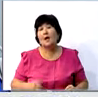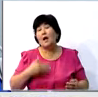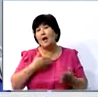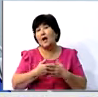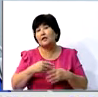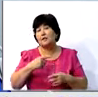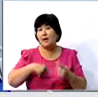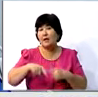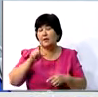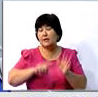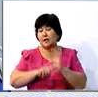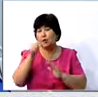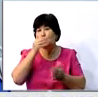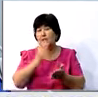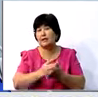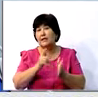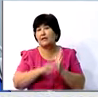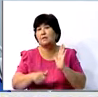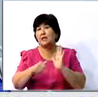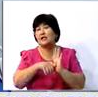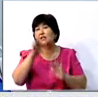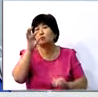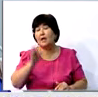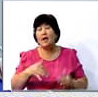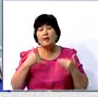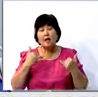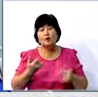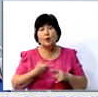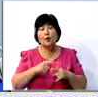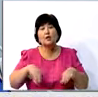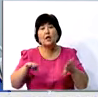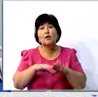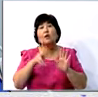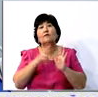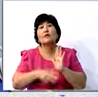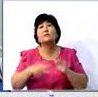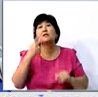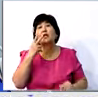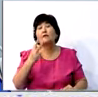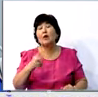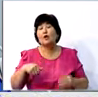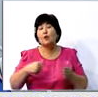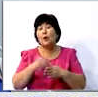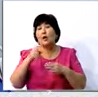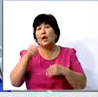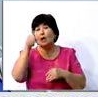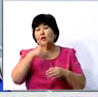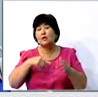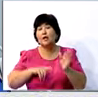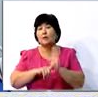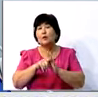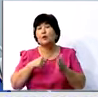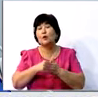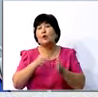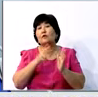Активность предпринимателей в начале года составляла 76%. На сегодня он на уровне 82. До конца года планируем довести эту цифру